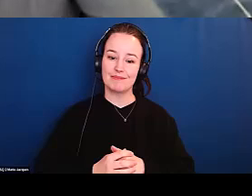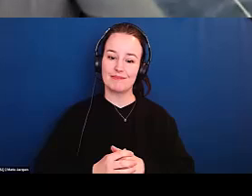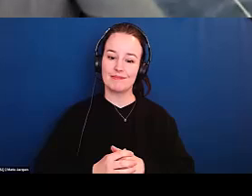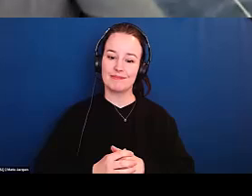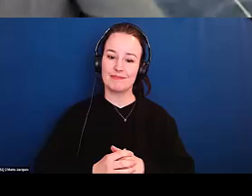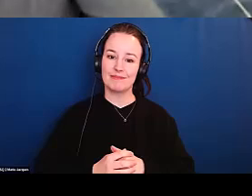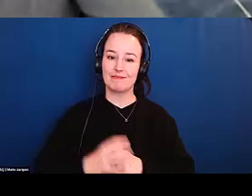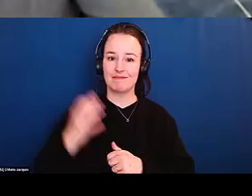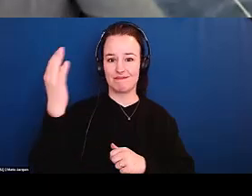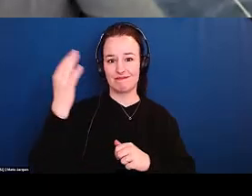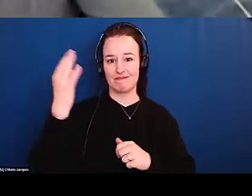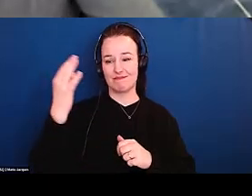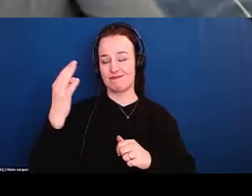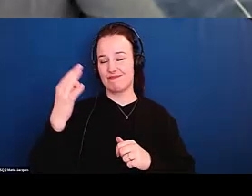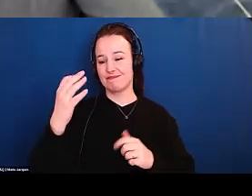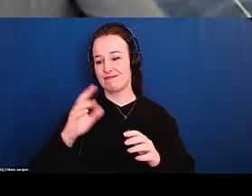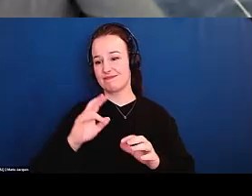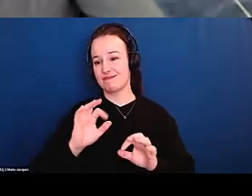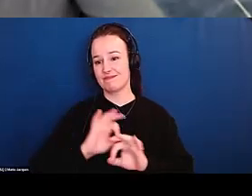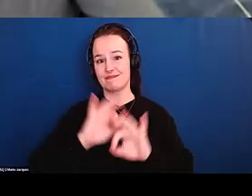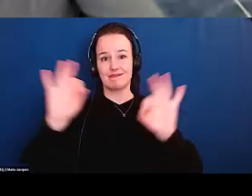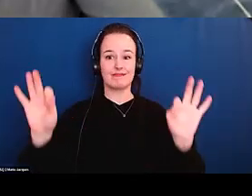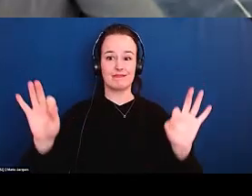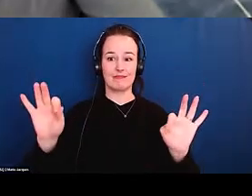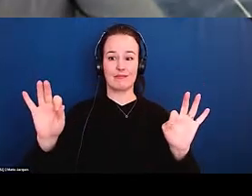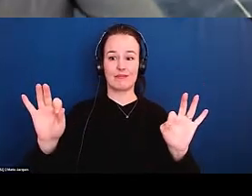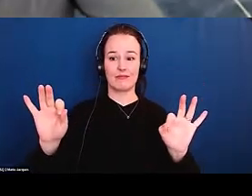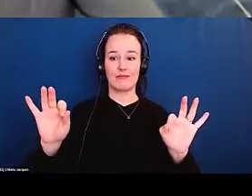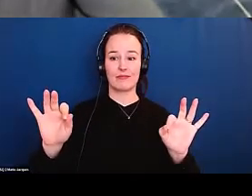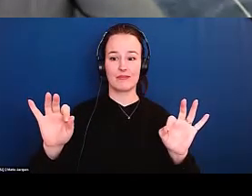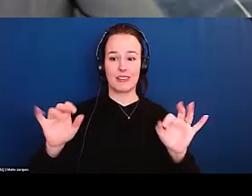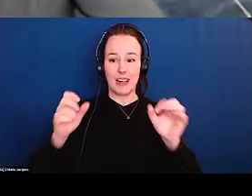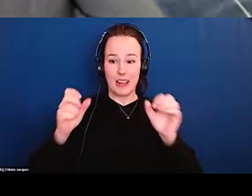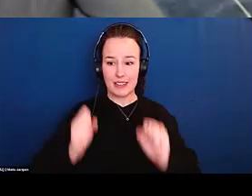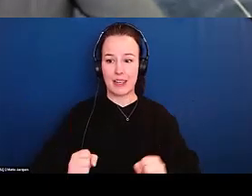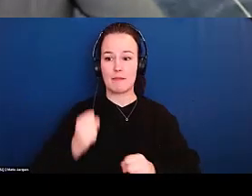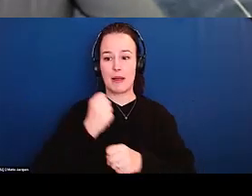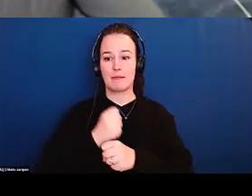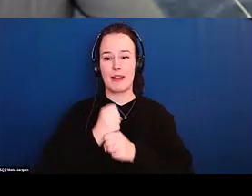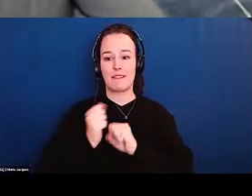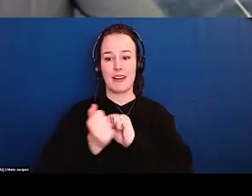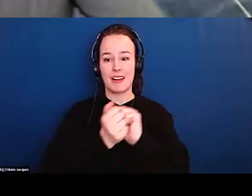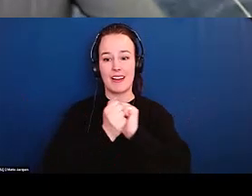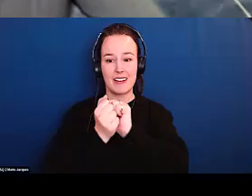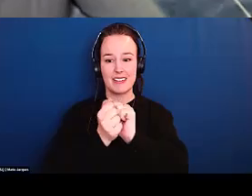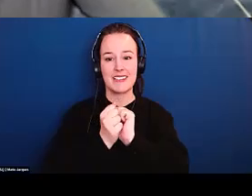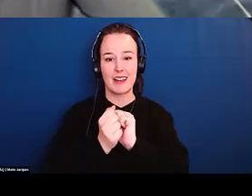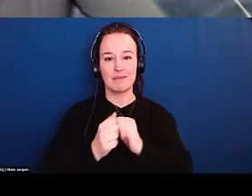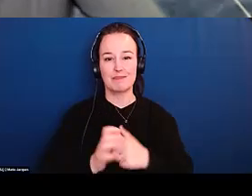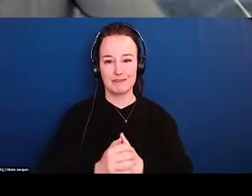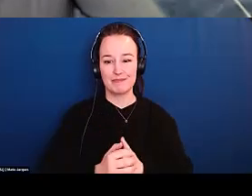cette présentation était vraiment excellente pour voir comment on travaille ensemble.